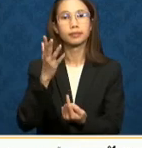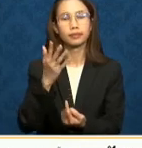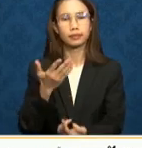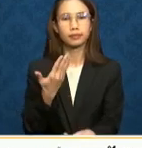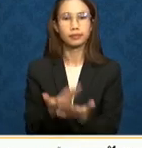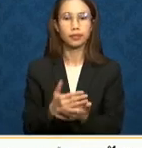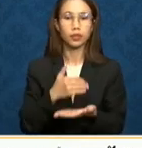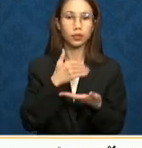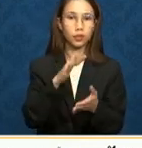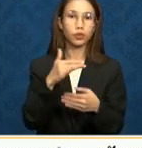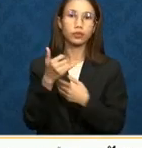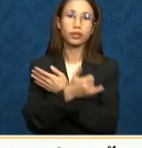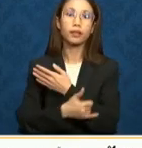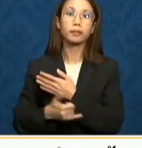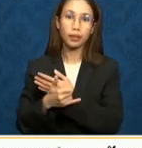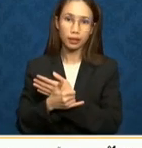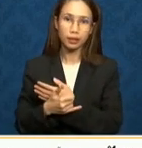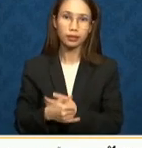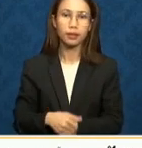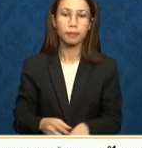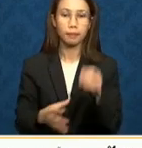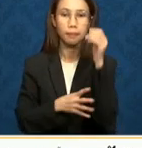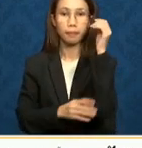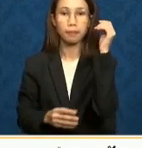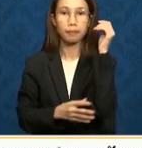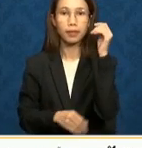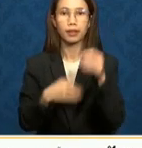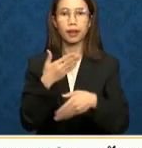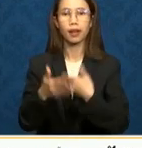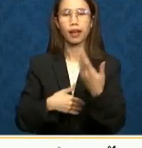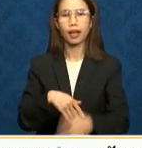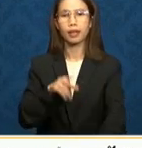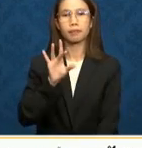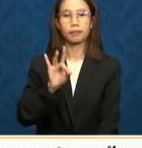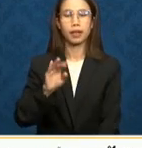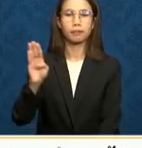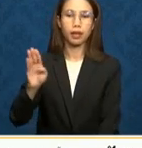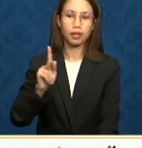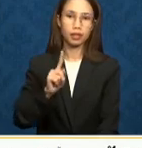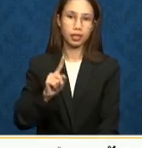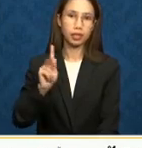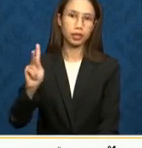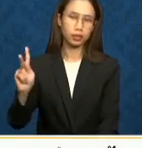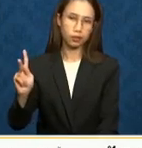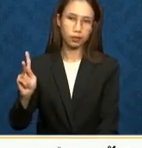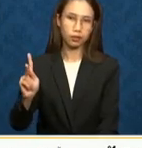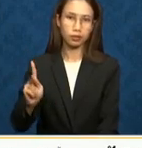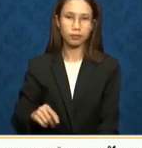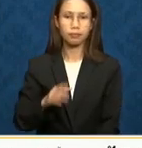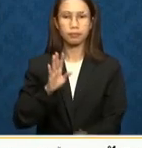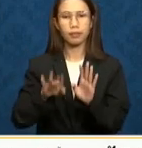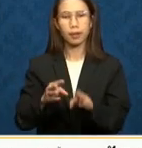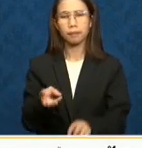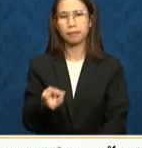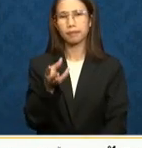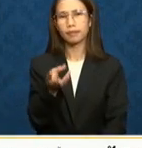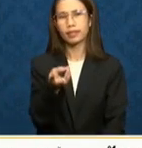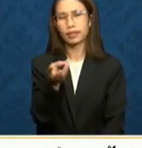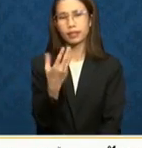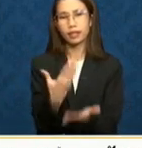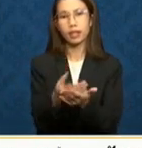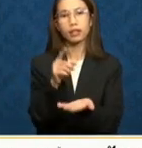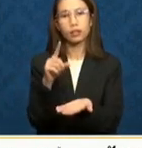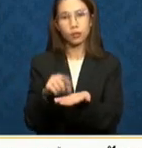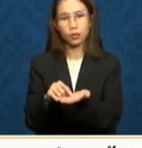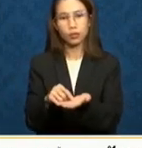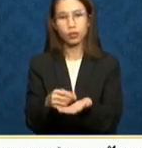ท่านส่งต่างประเทศมันสำปะหลังนี่ท่านขายแค่กิโลละ8บาท9บาทไม่กี่สิบเซนเพราะฉะนั้นจะเห็น